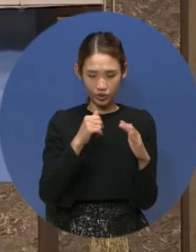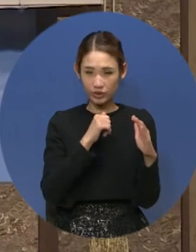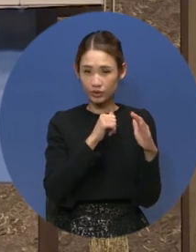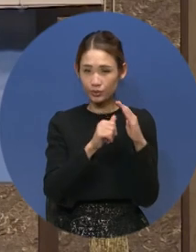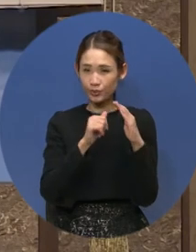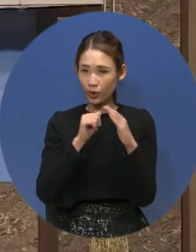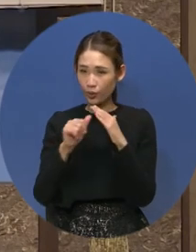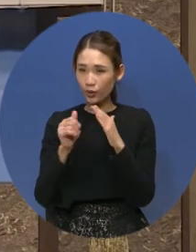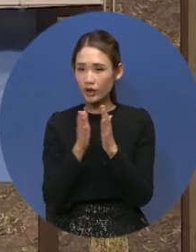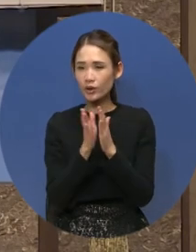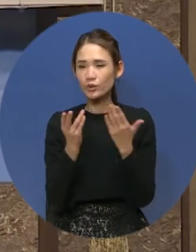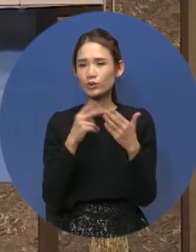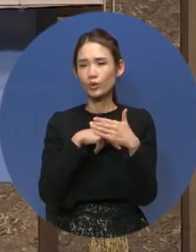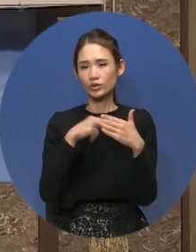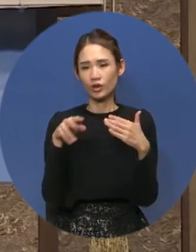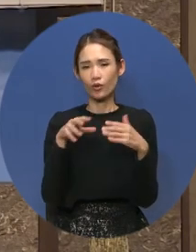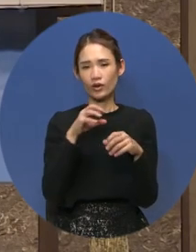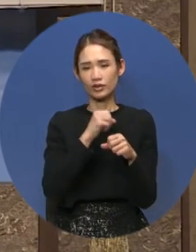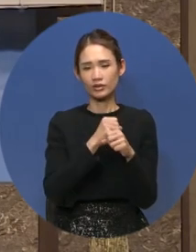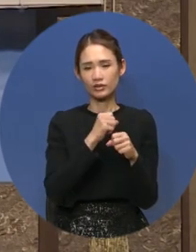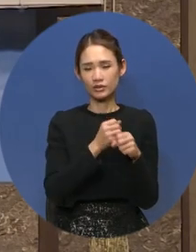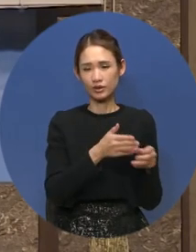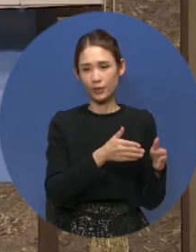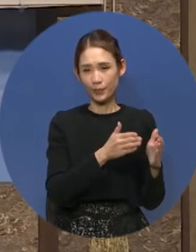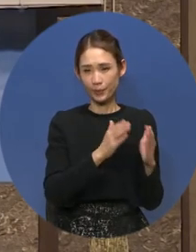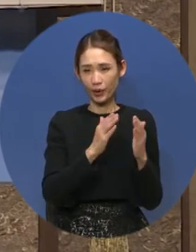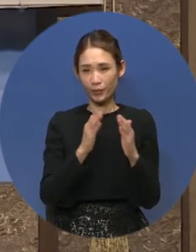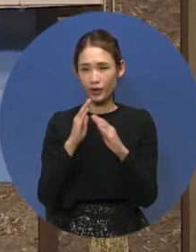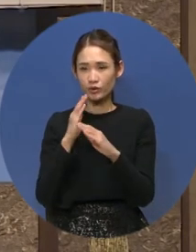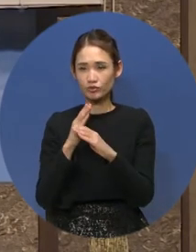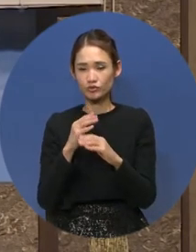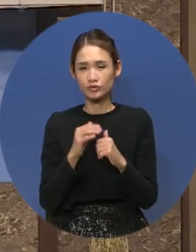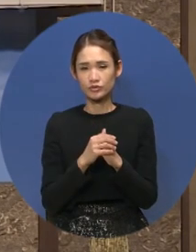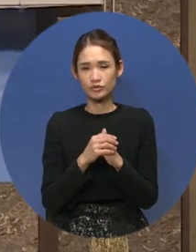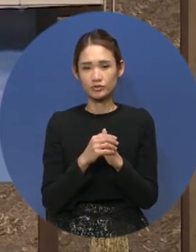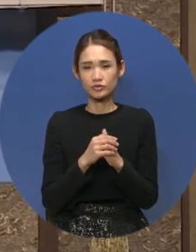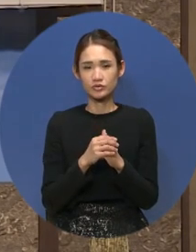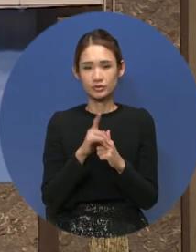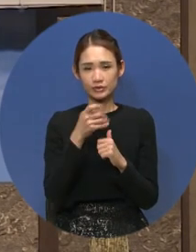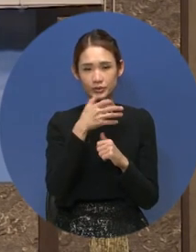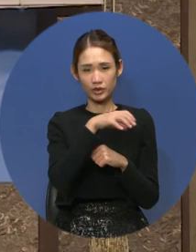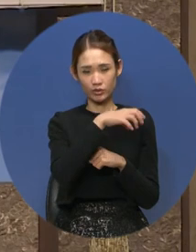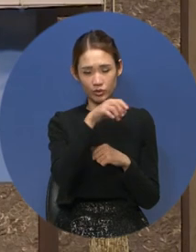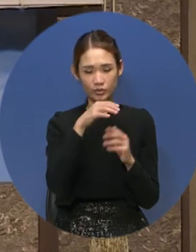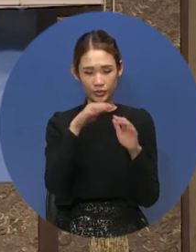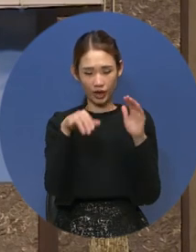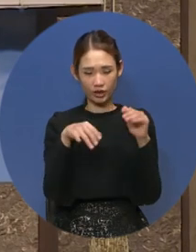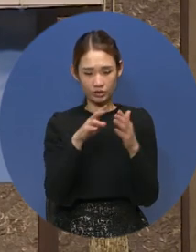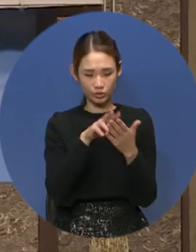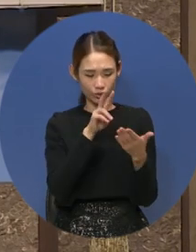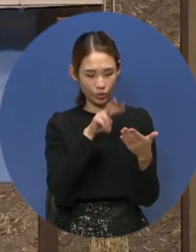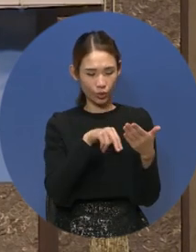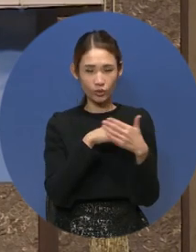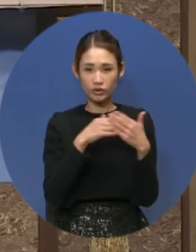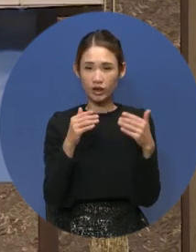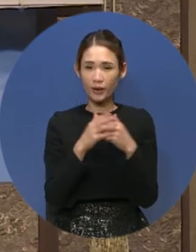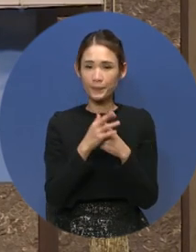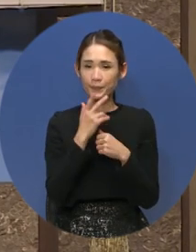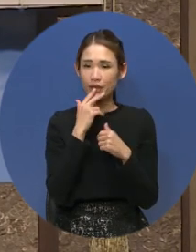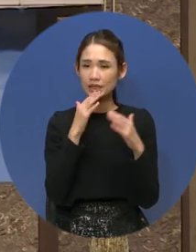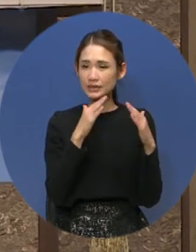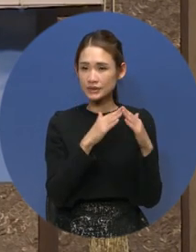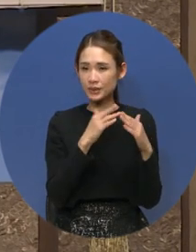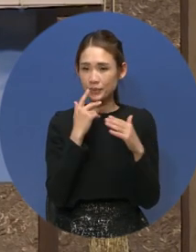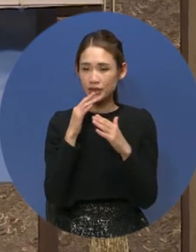영등포구 대표하는 도서관을 지금 짓고 있고요. 그리고 각 18개 동 각 동에는 마을 도서관 네. 빈 집이나 빈